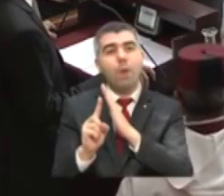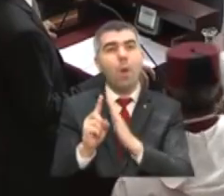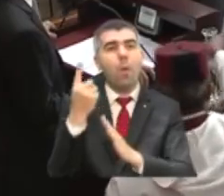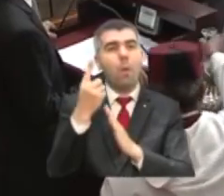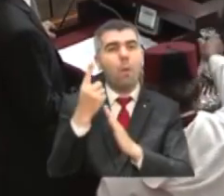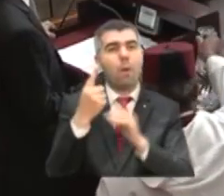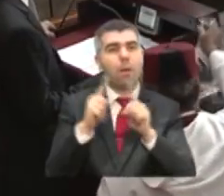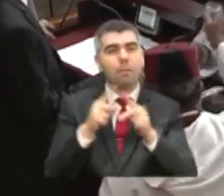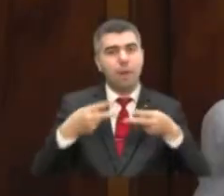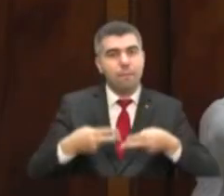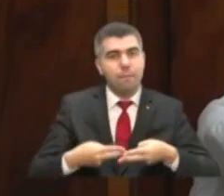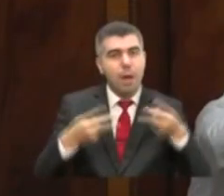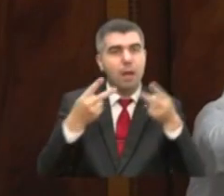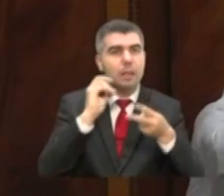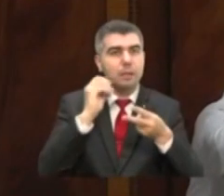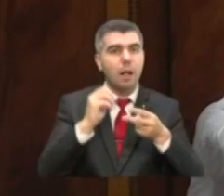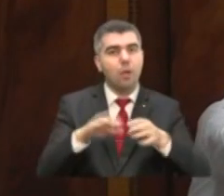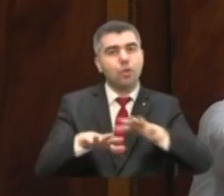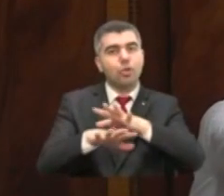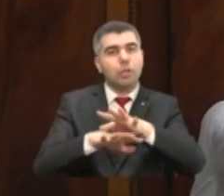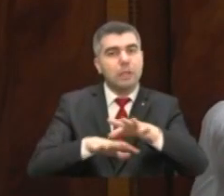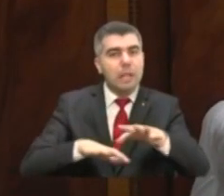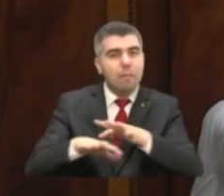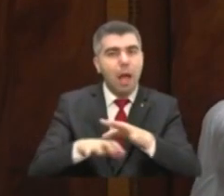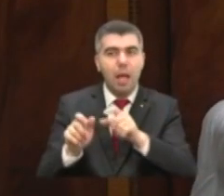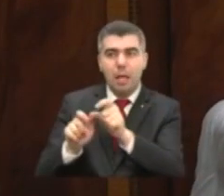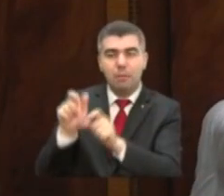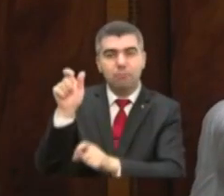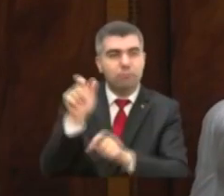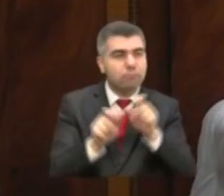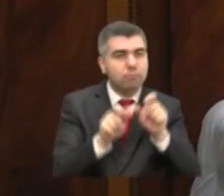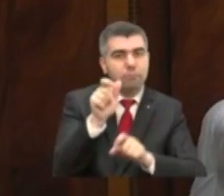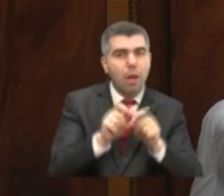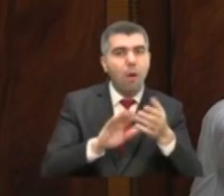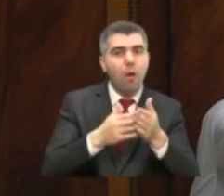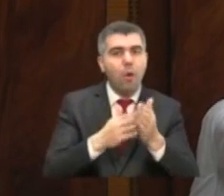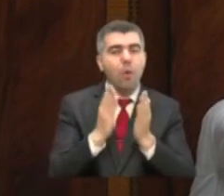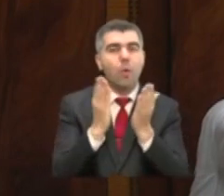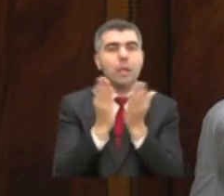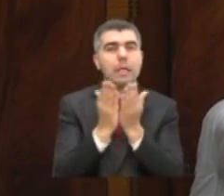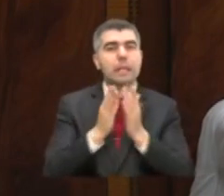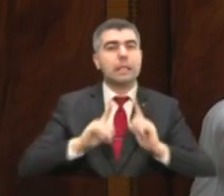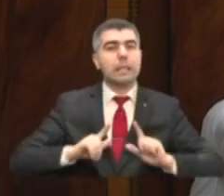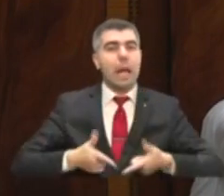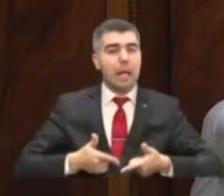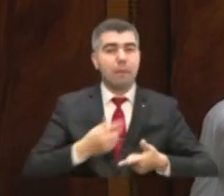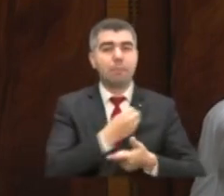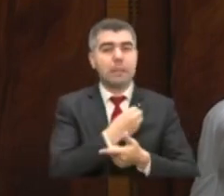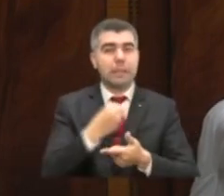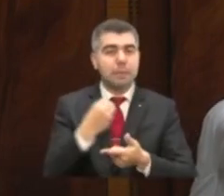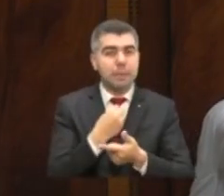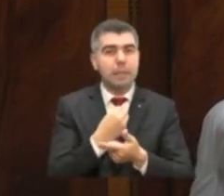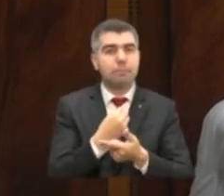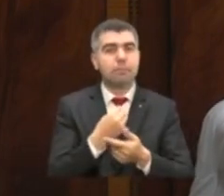الأولوية للأوراش الاجتماعية، وخصوصا على مستوى التعليم والصحة والتشغيل